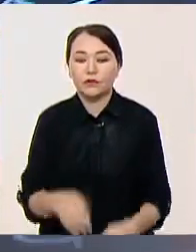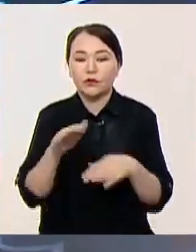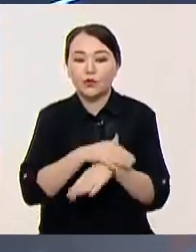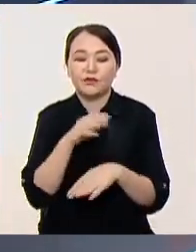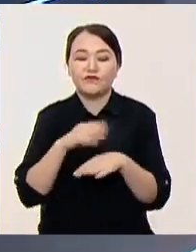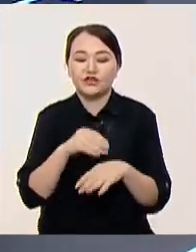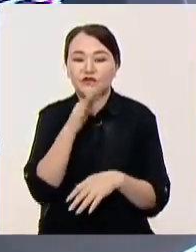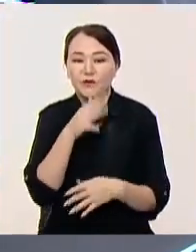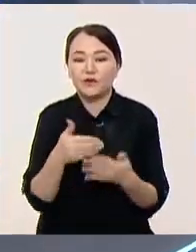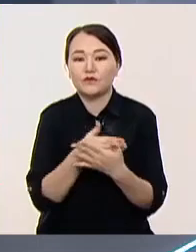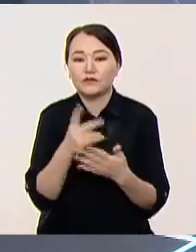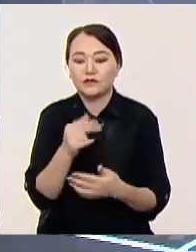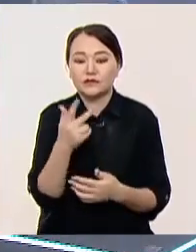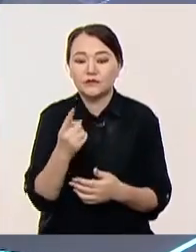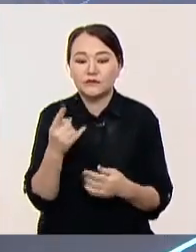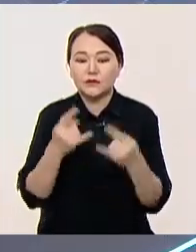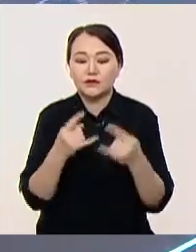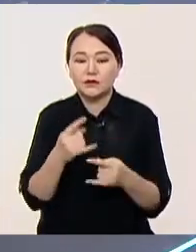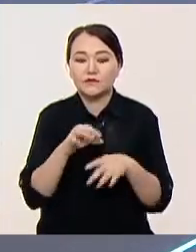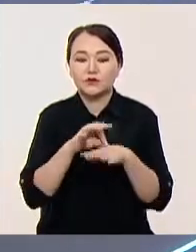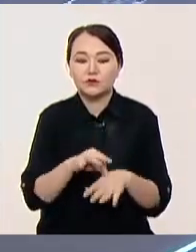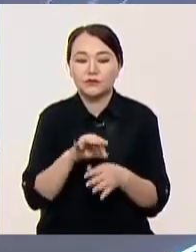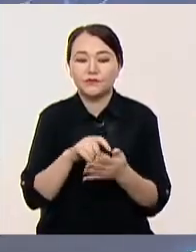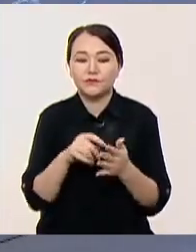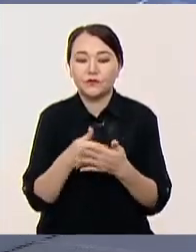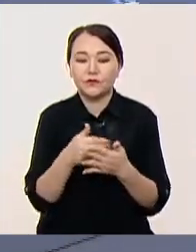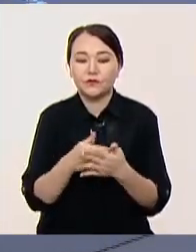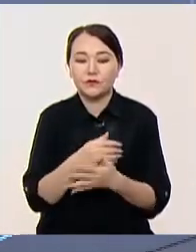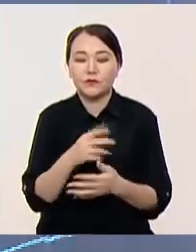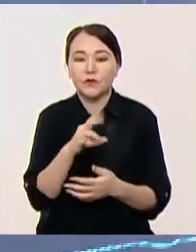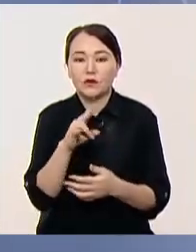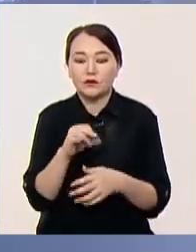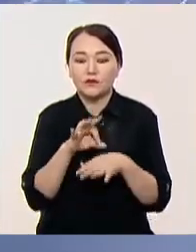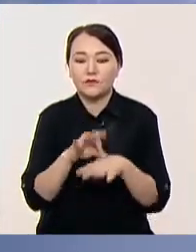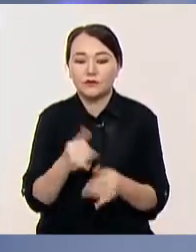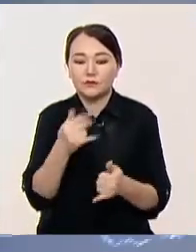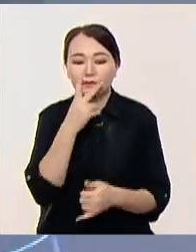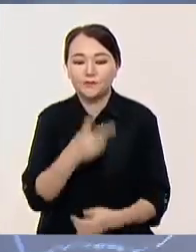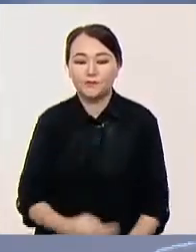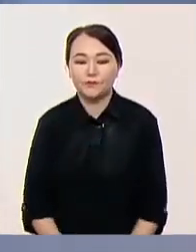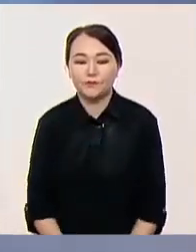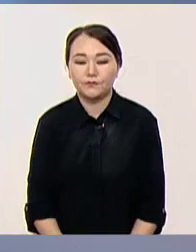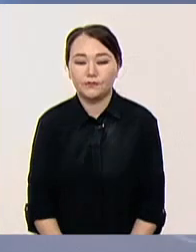Добрый вечер. Время новостей на 31-м канале. В студии Информбюро Полина Булава. И смотрите сегодня.